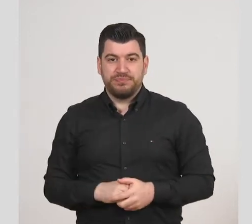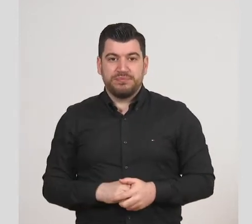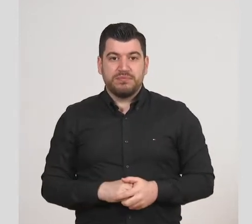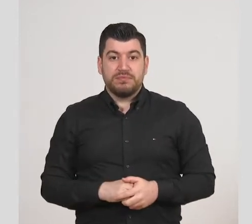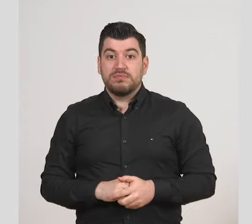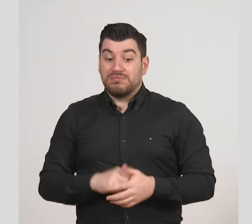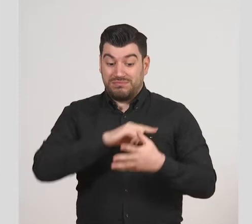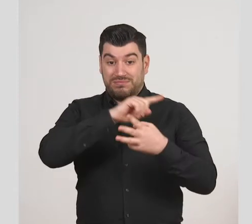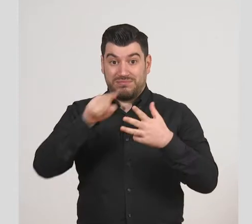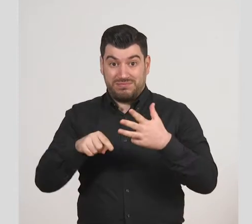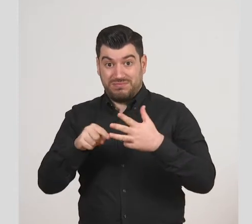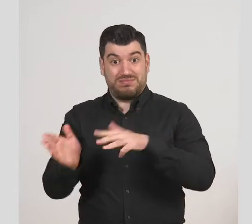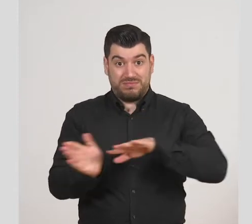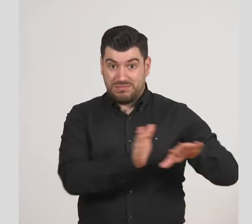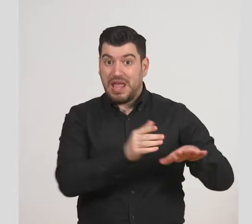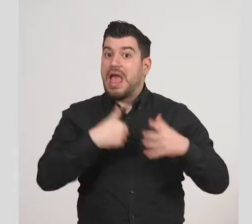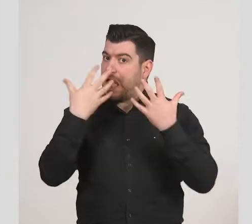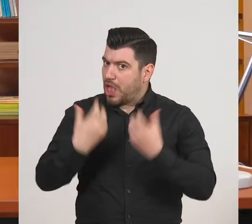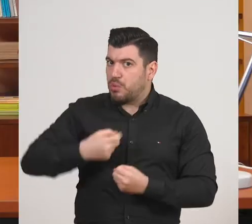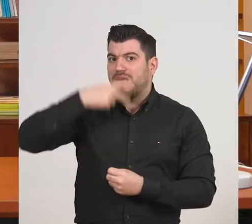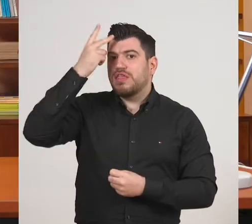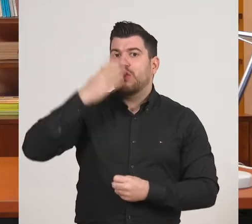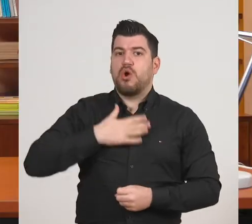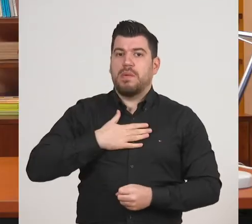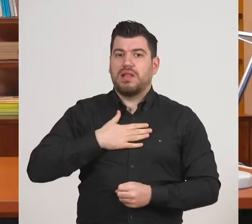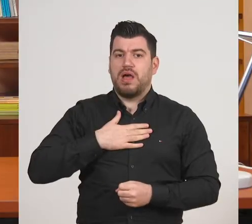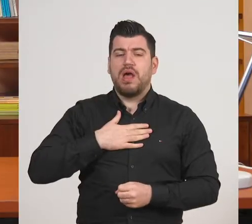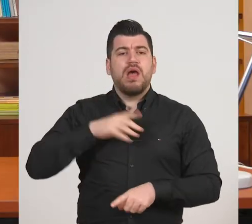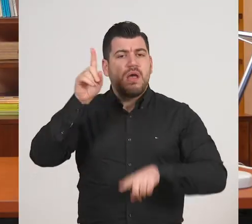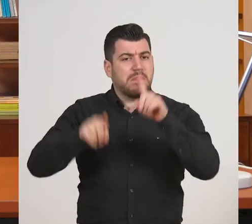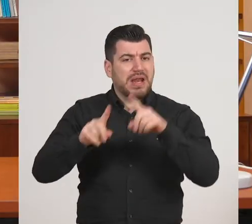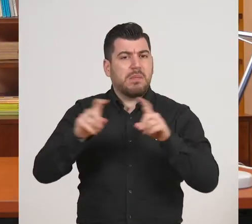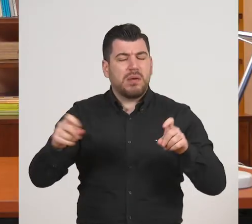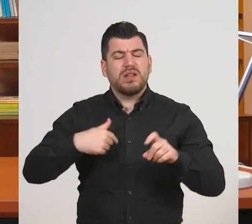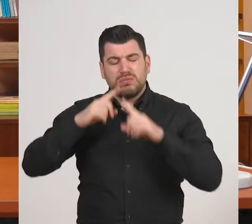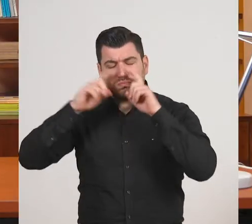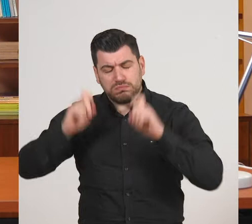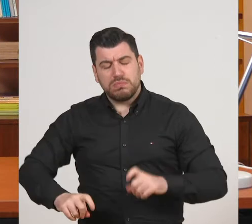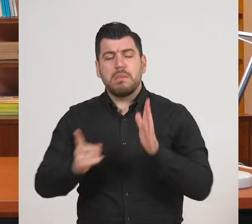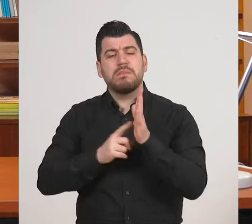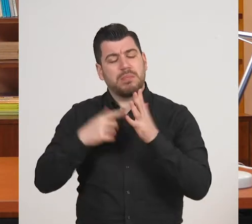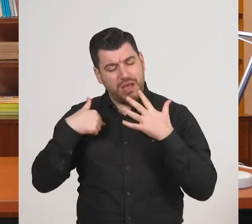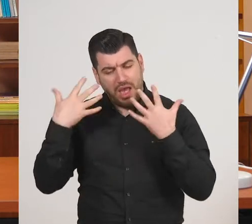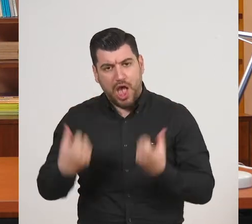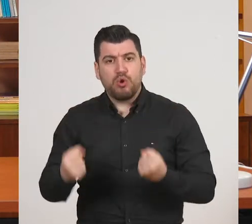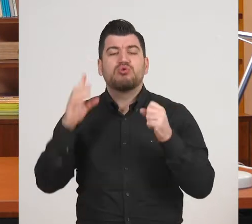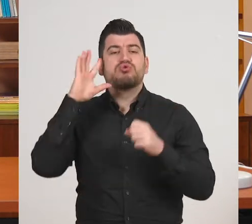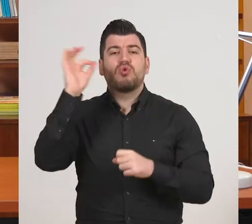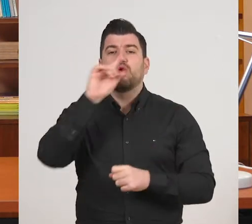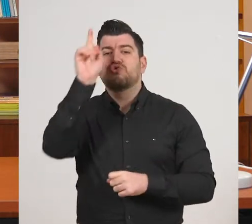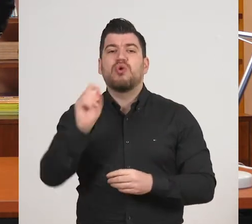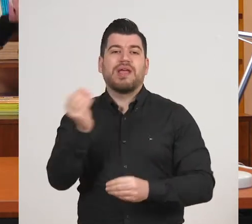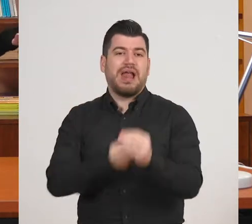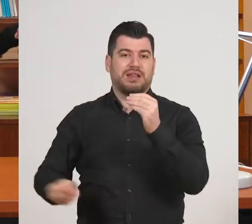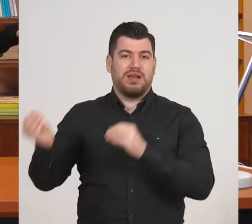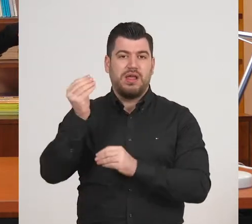Όμως, εκτός από αυτά, έχουμε και κάποια δικαιώματα. Κάποια πράγματα που μπορούμε, πρέπει να τα έχουμε για να ζούμε καλύτερα. Αυτό είναι